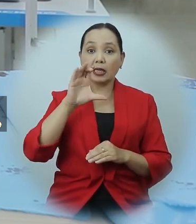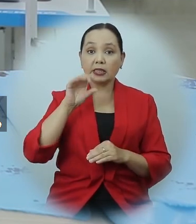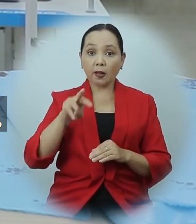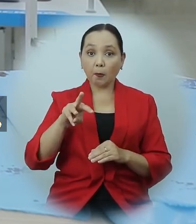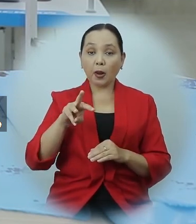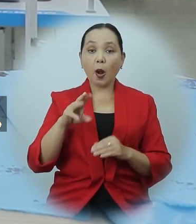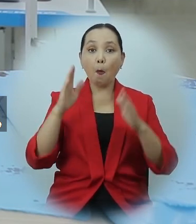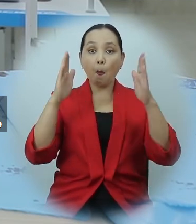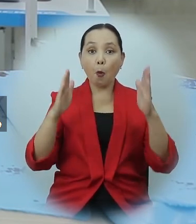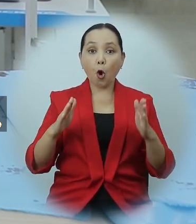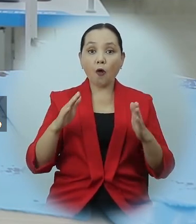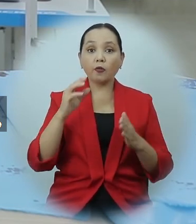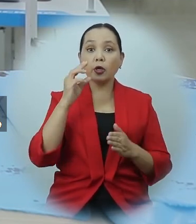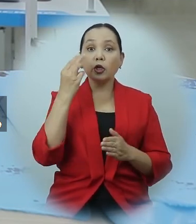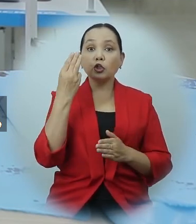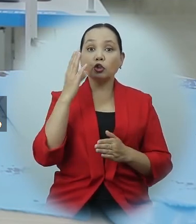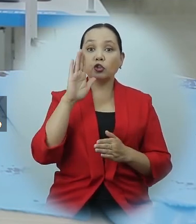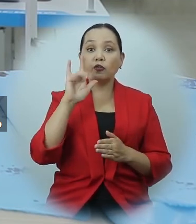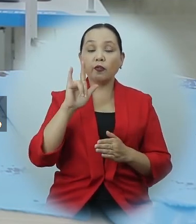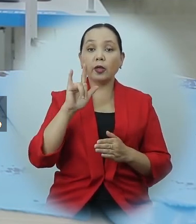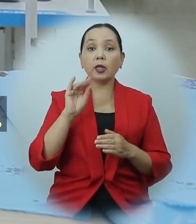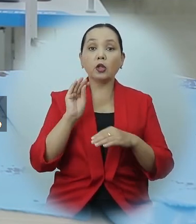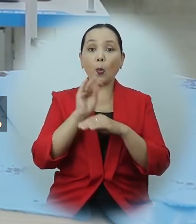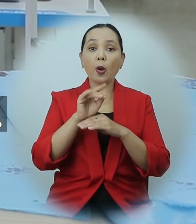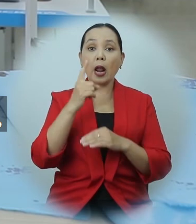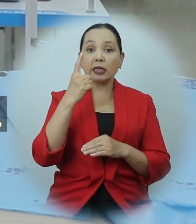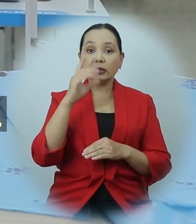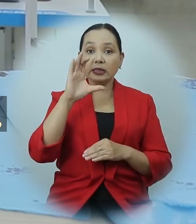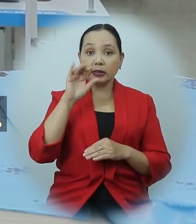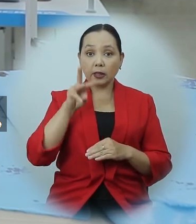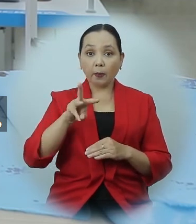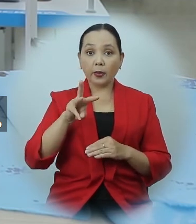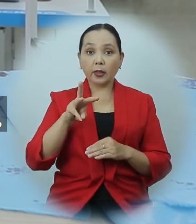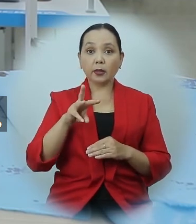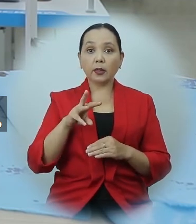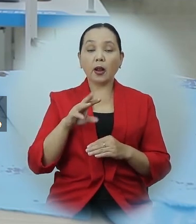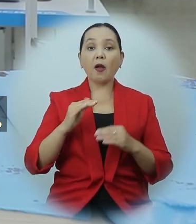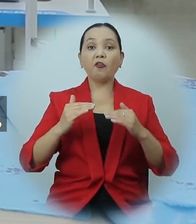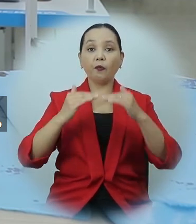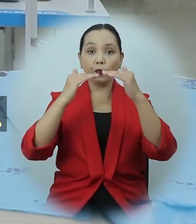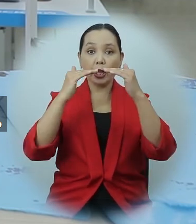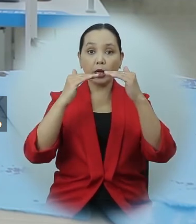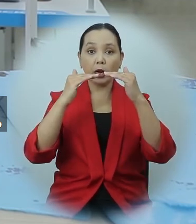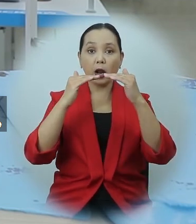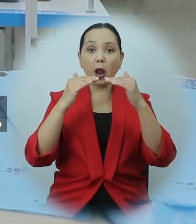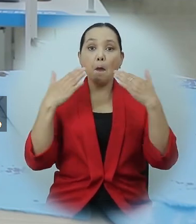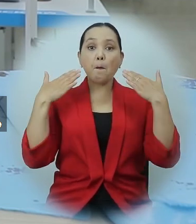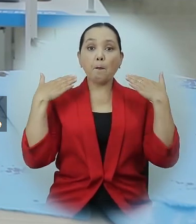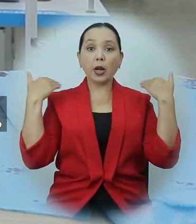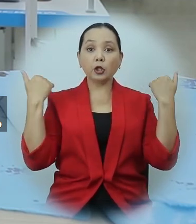1,5 сантиметра. Боковые швы и пройму добавляем по сантиметру. Вверх